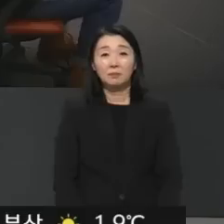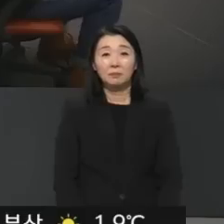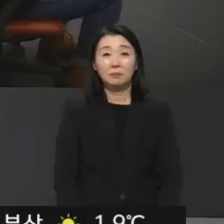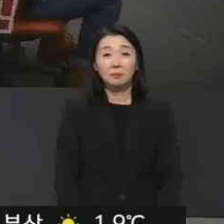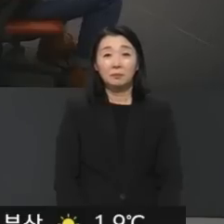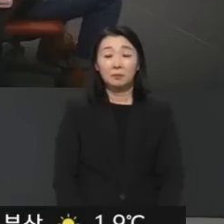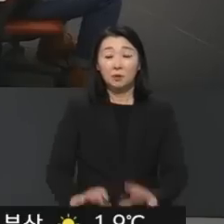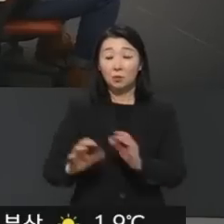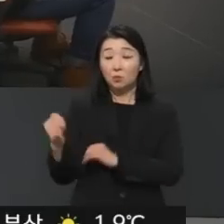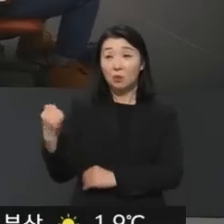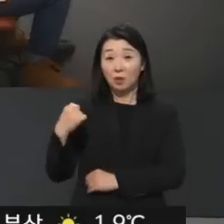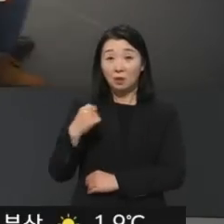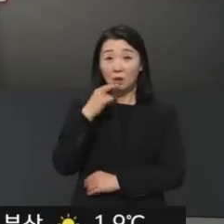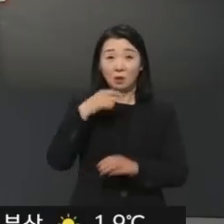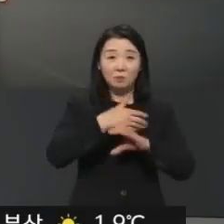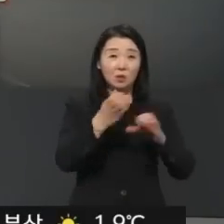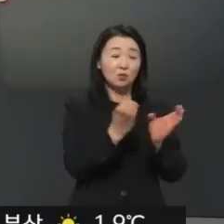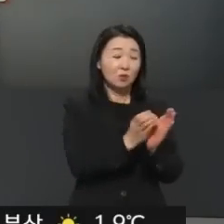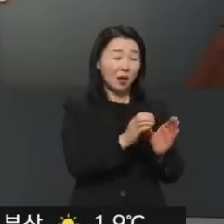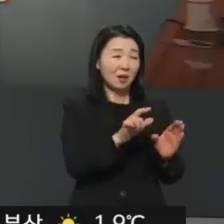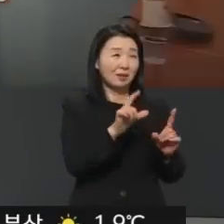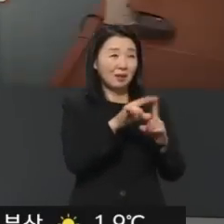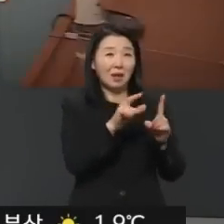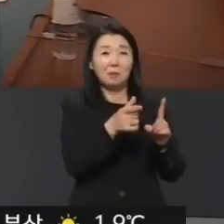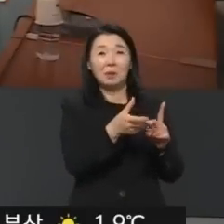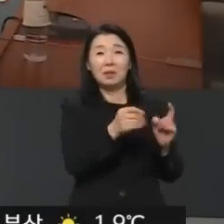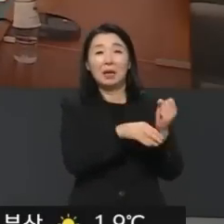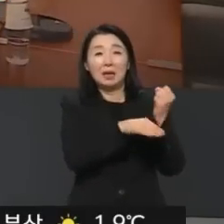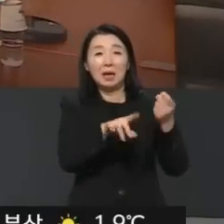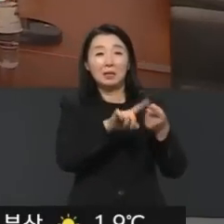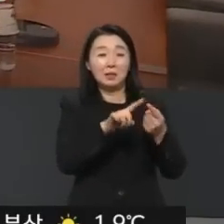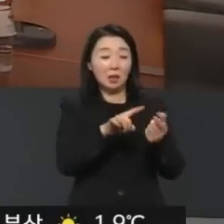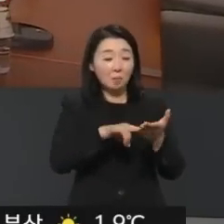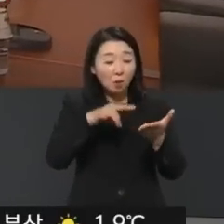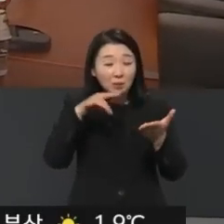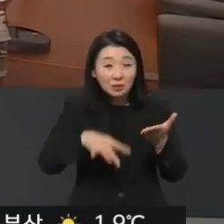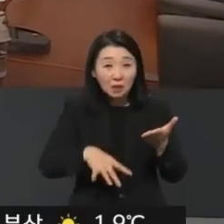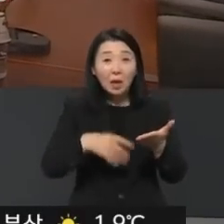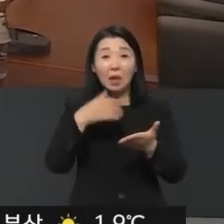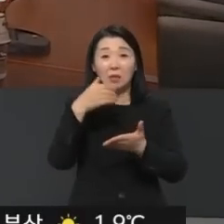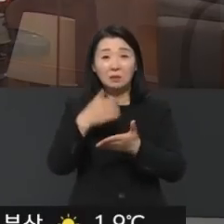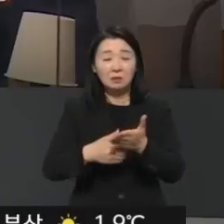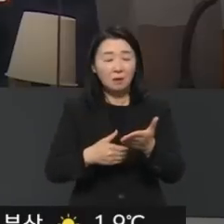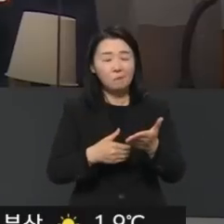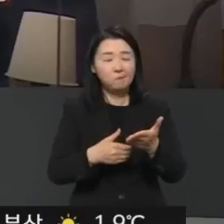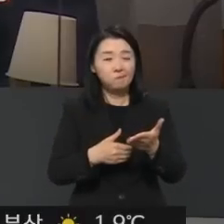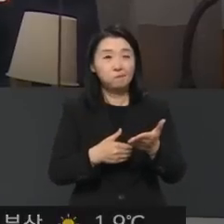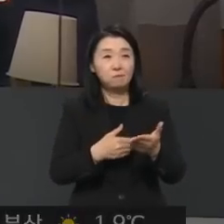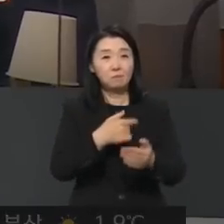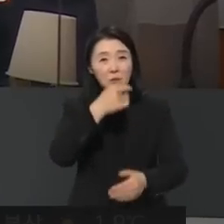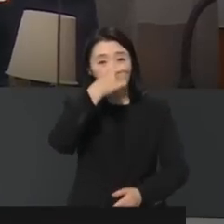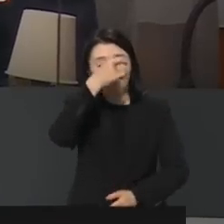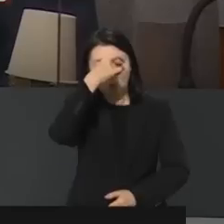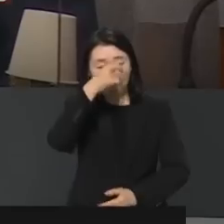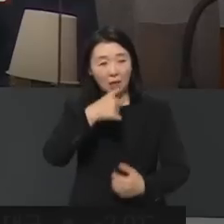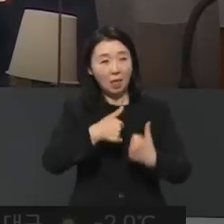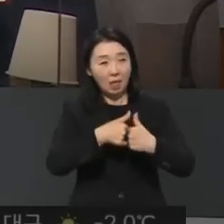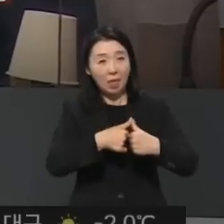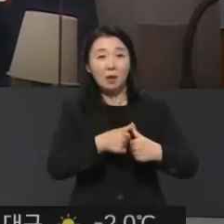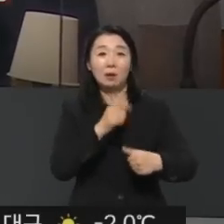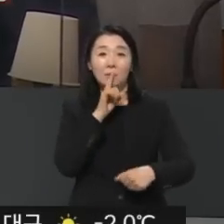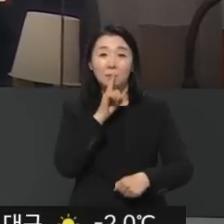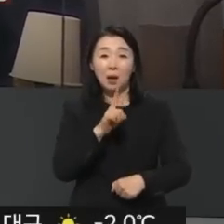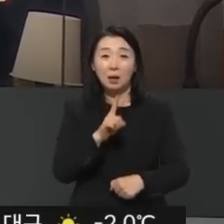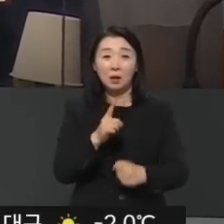네, 국민의힘은 이 민주당 표현 빌려서 가이드라인에 따라 법인세이나 물러설 수 없다는 입장입니다. 구체적인